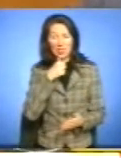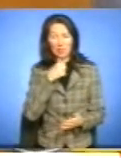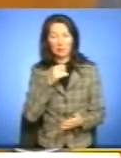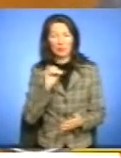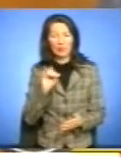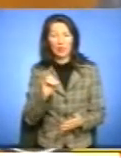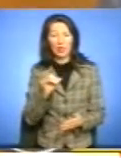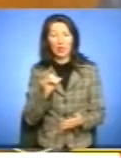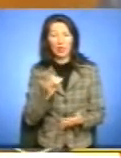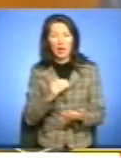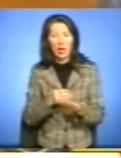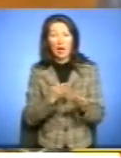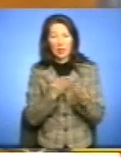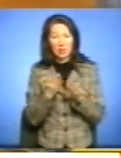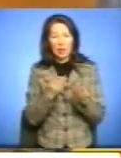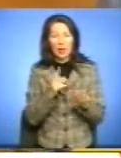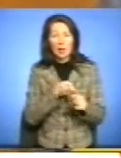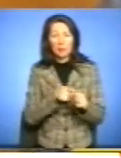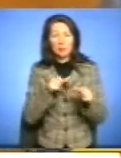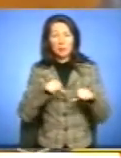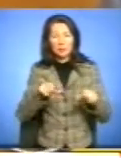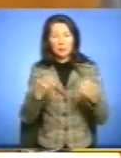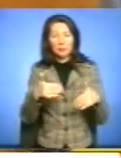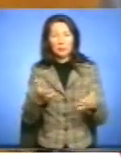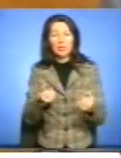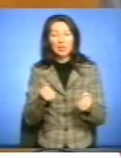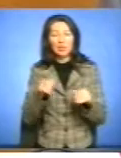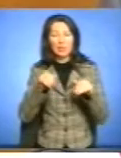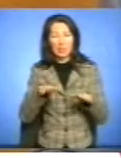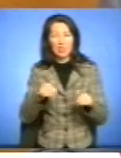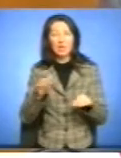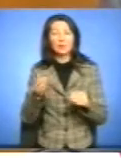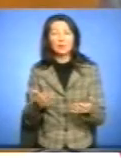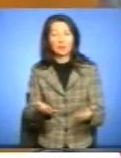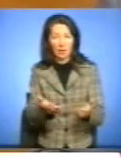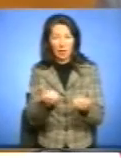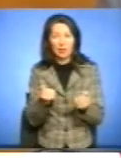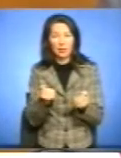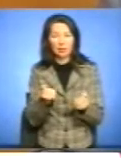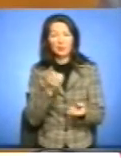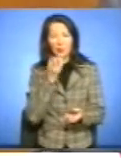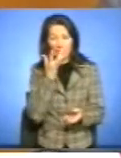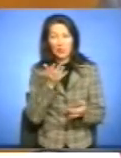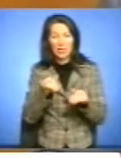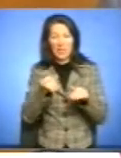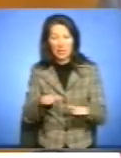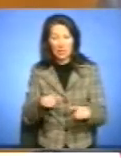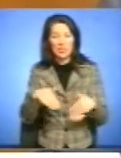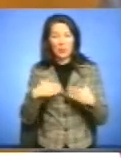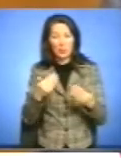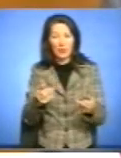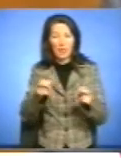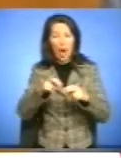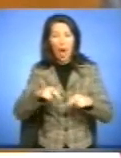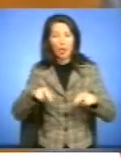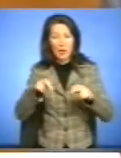і маємо, я зачитаю, які комісії вже прийняли рішення схвалити позитивне рішення, запропонувати